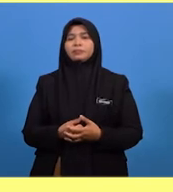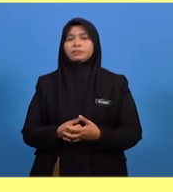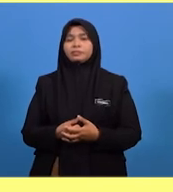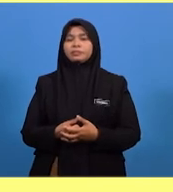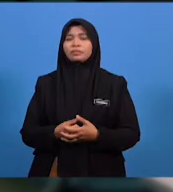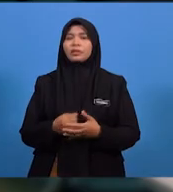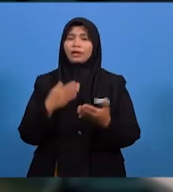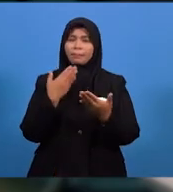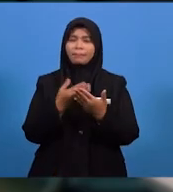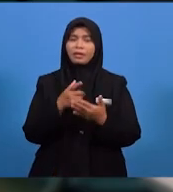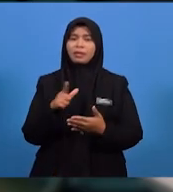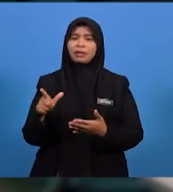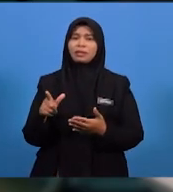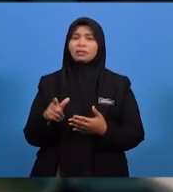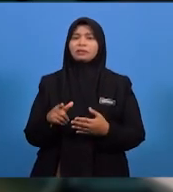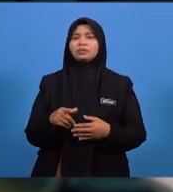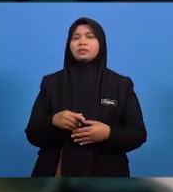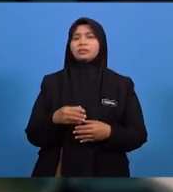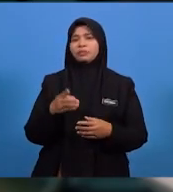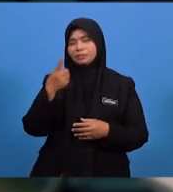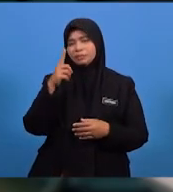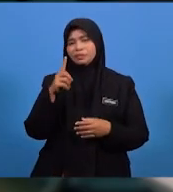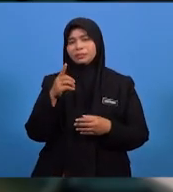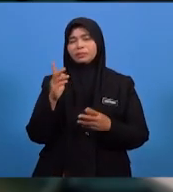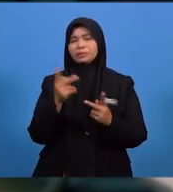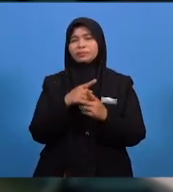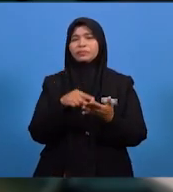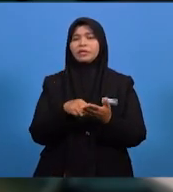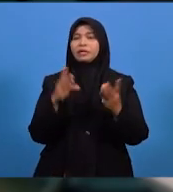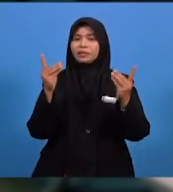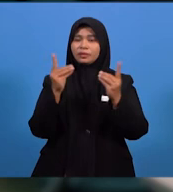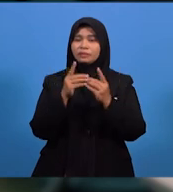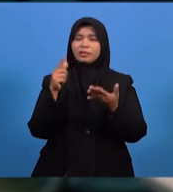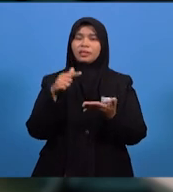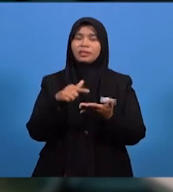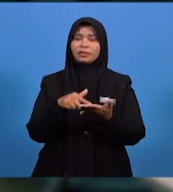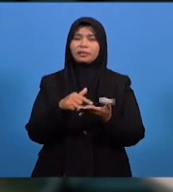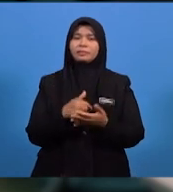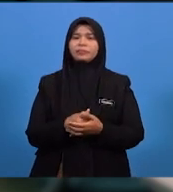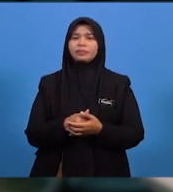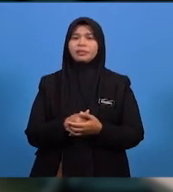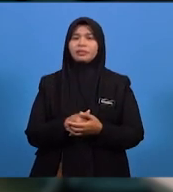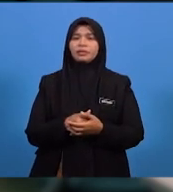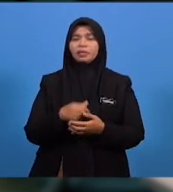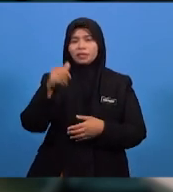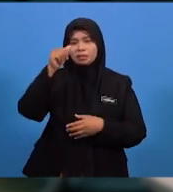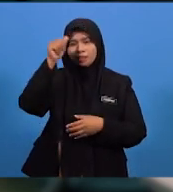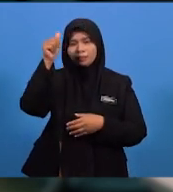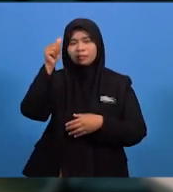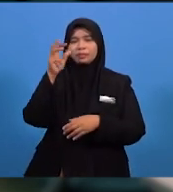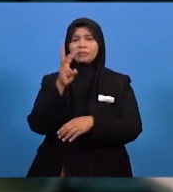ini Baiklah sekian dahulu untuk kali ini jumpa lagi di lain siaran